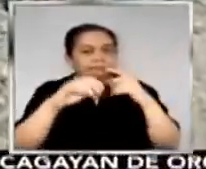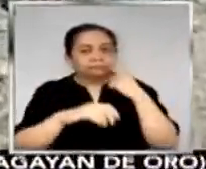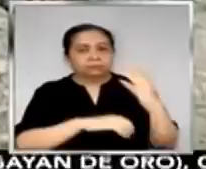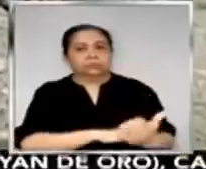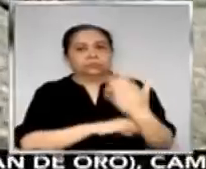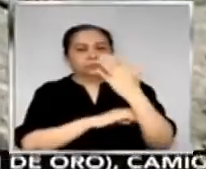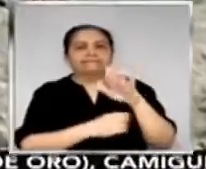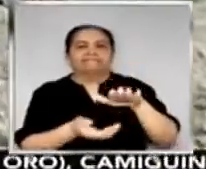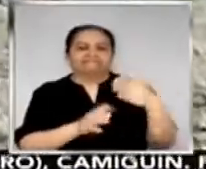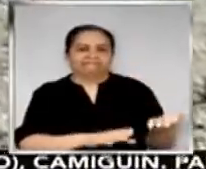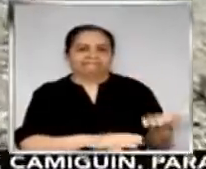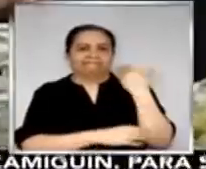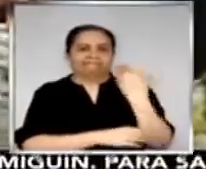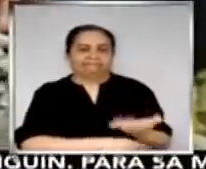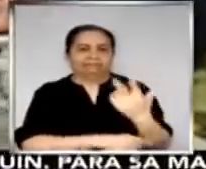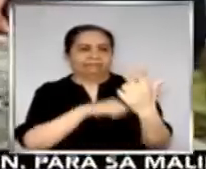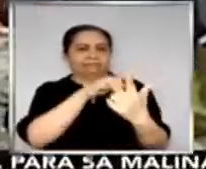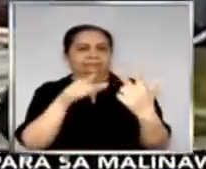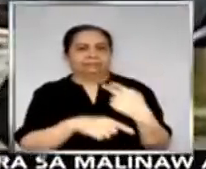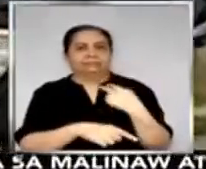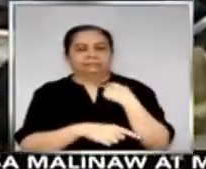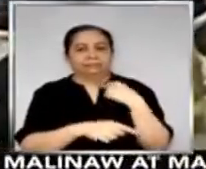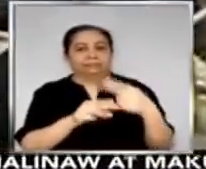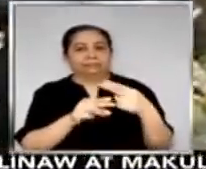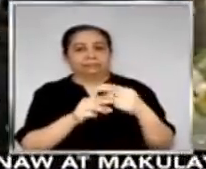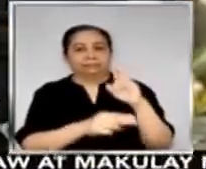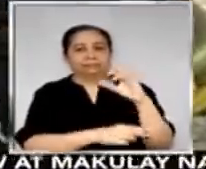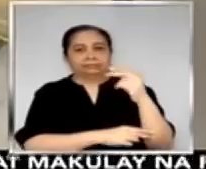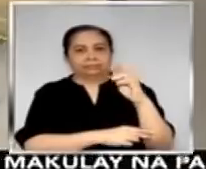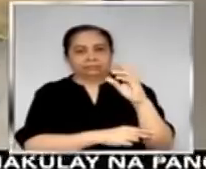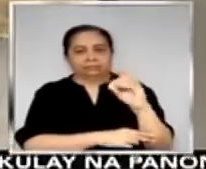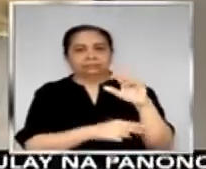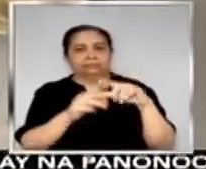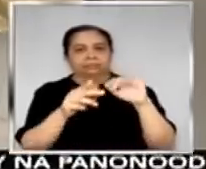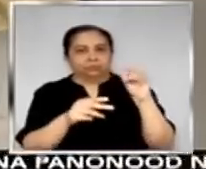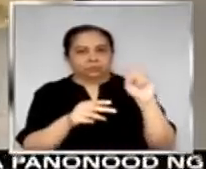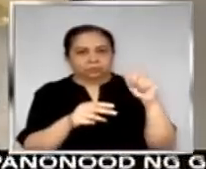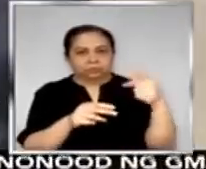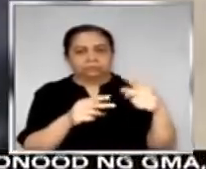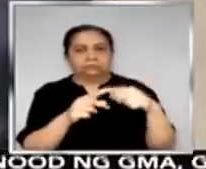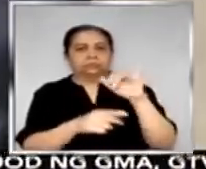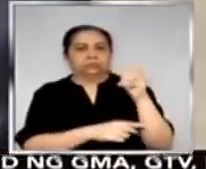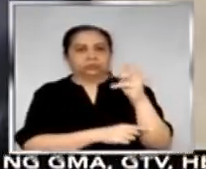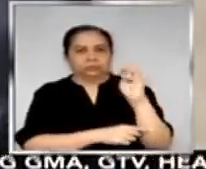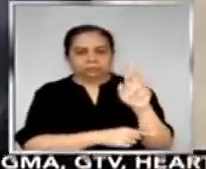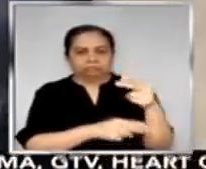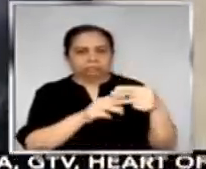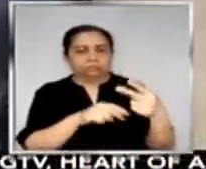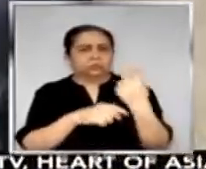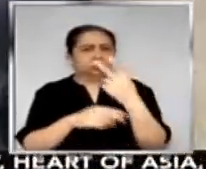nang makita ang tatlong naipit na sina Richard Bugarin, Joseph Laksa at Jomar Torilios. May dalawa pa silang